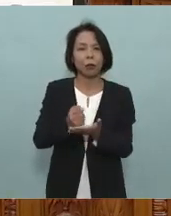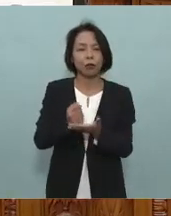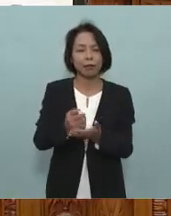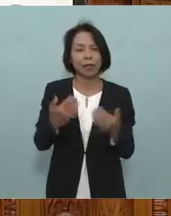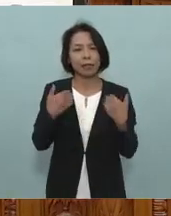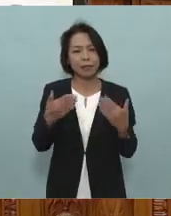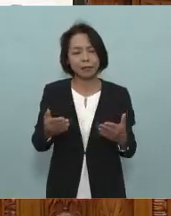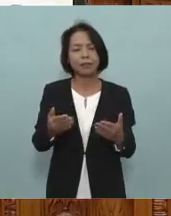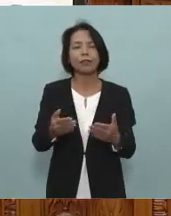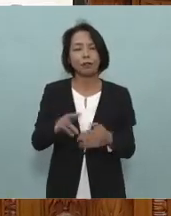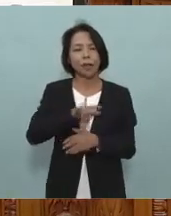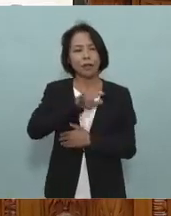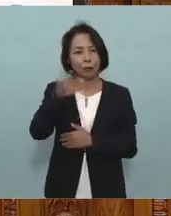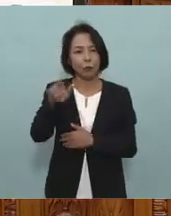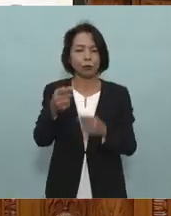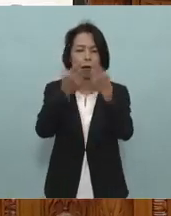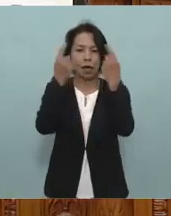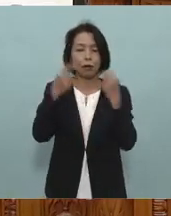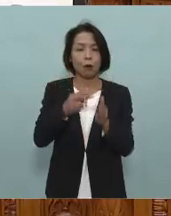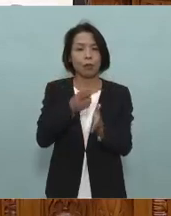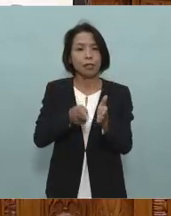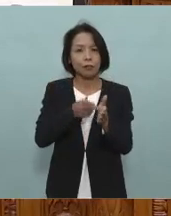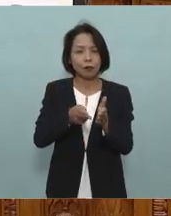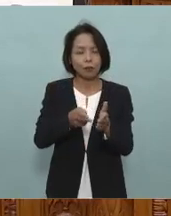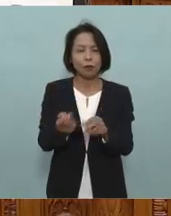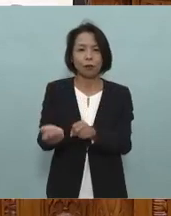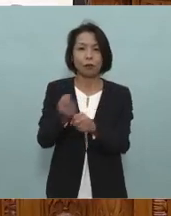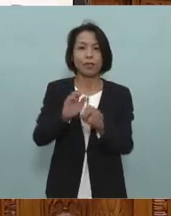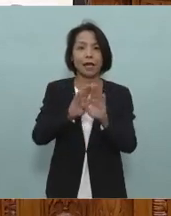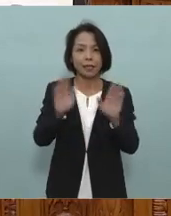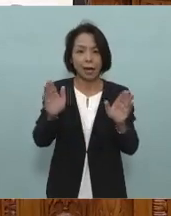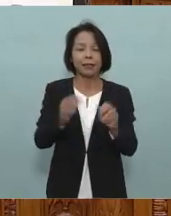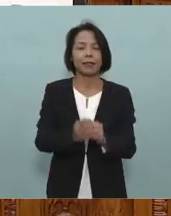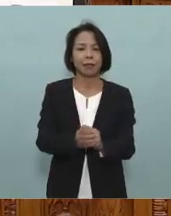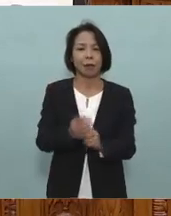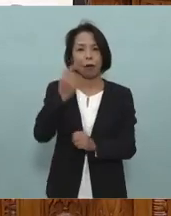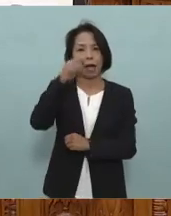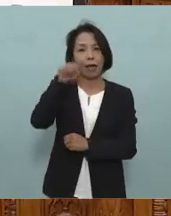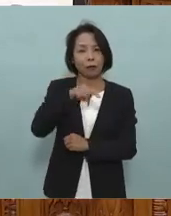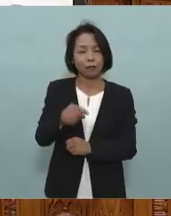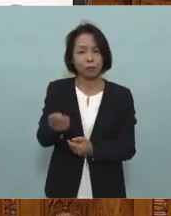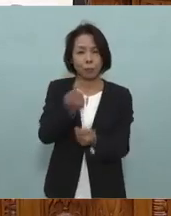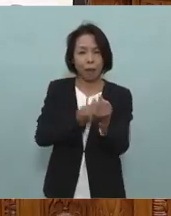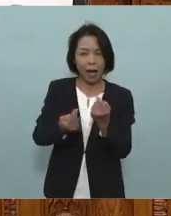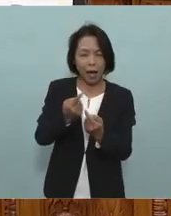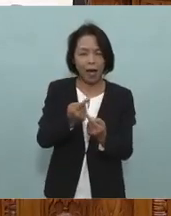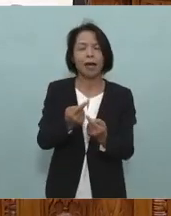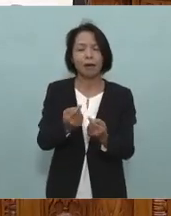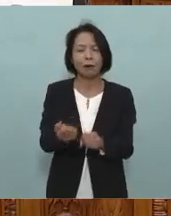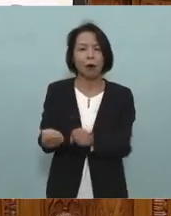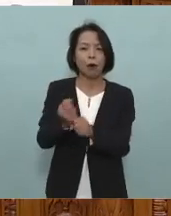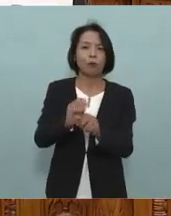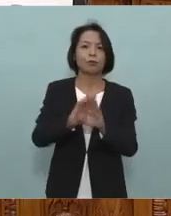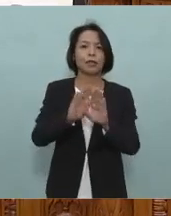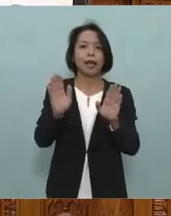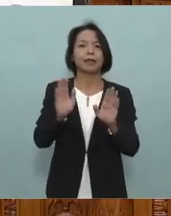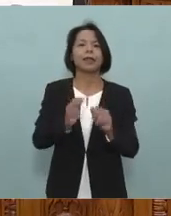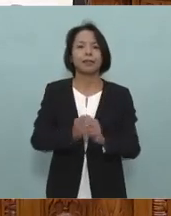を個人旅行再開などインバウンド観光を復活させ訪日外国人